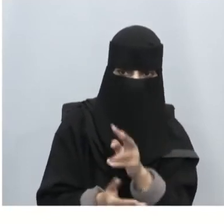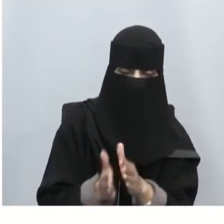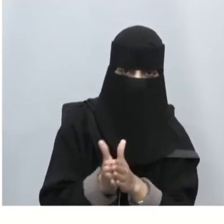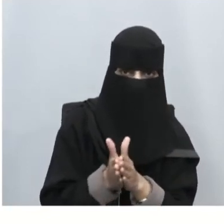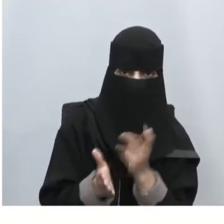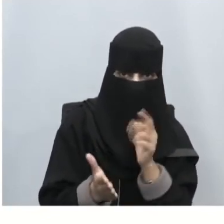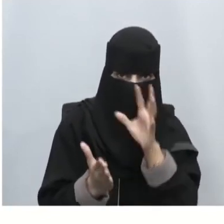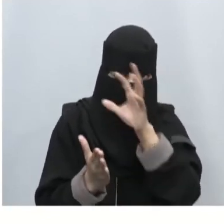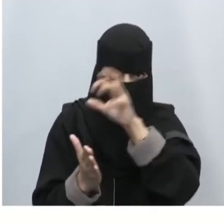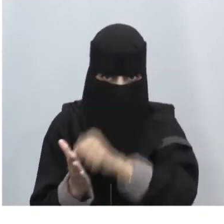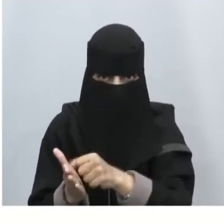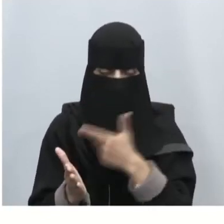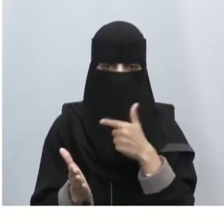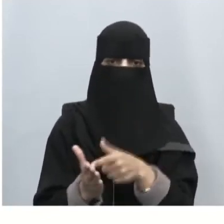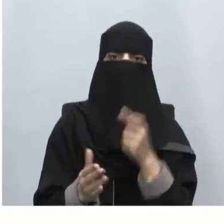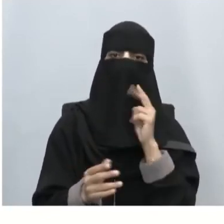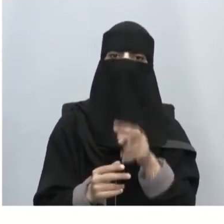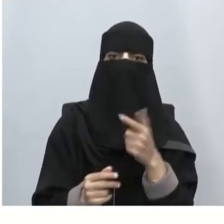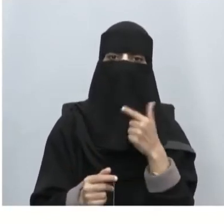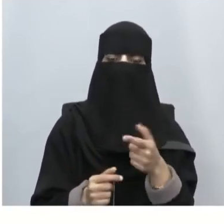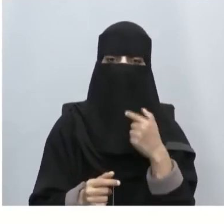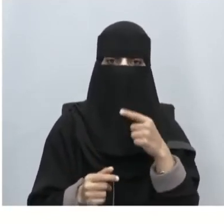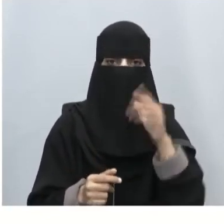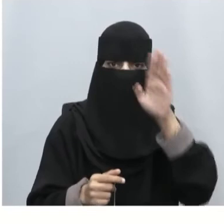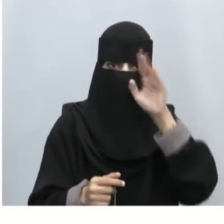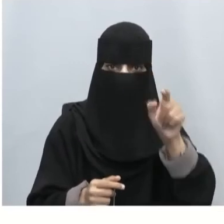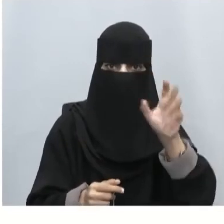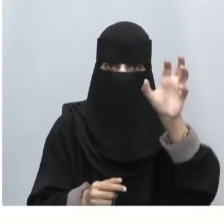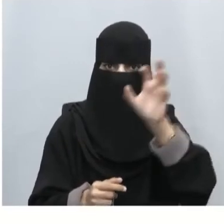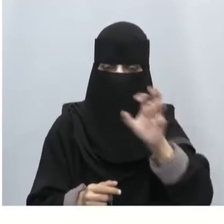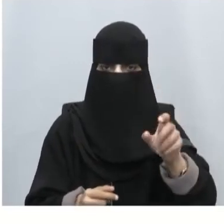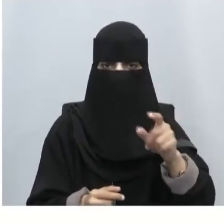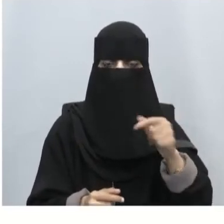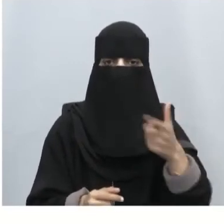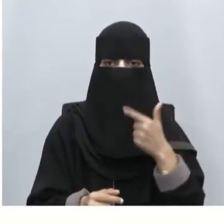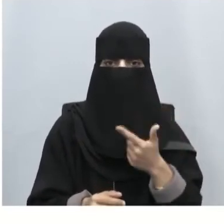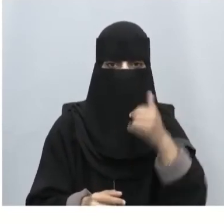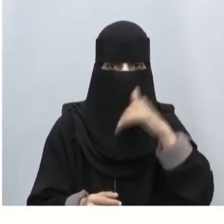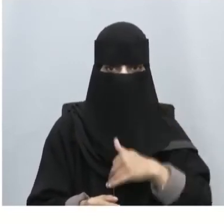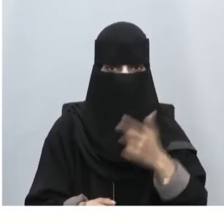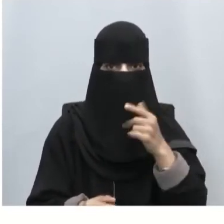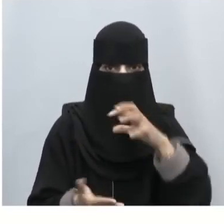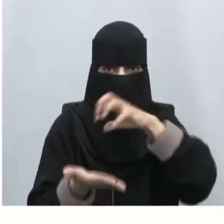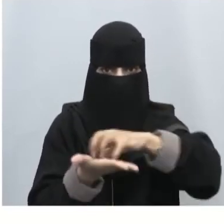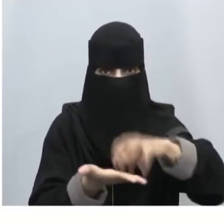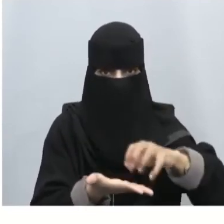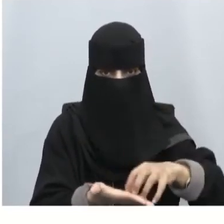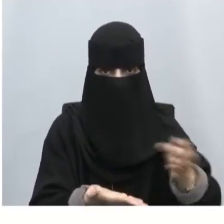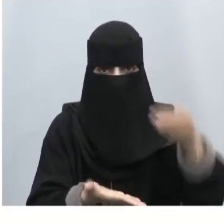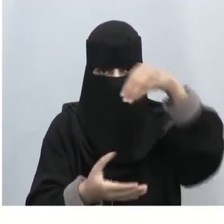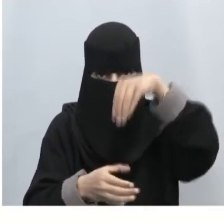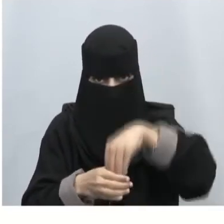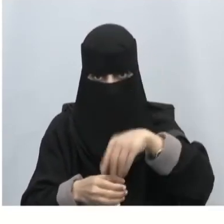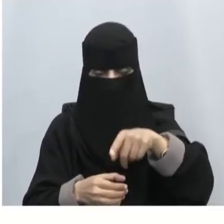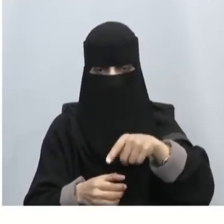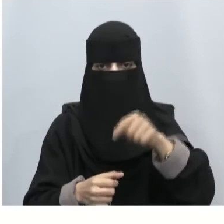التي تحيط بها فكان لدى ملوك اوروبا وامراء بان تكون لديهم امارات داخل